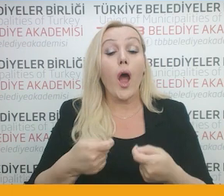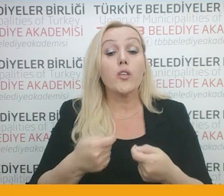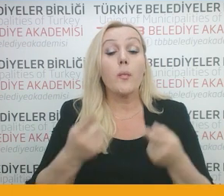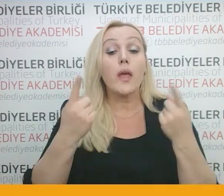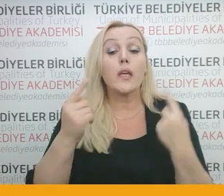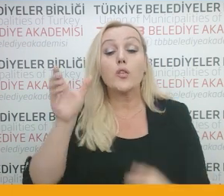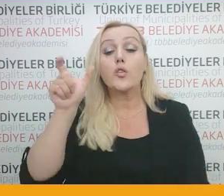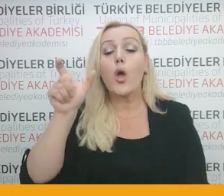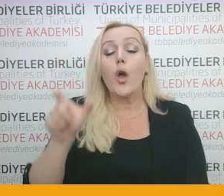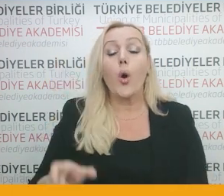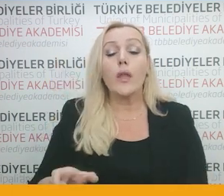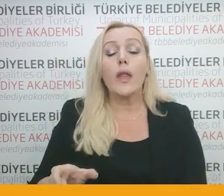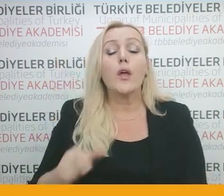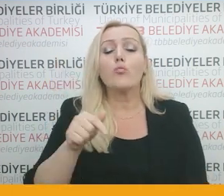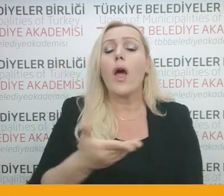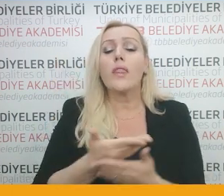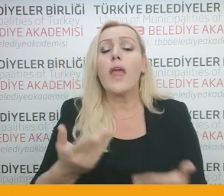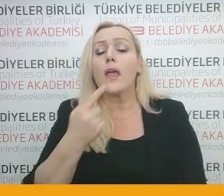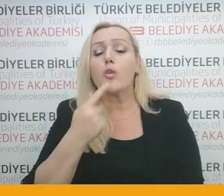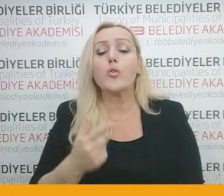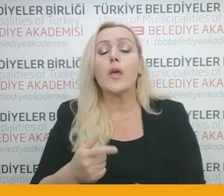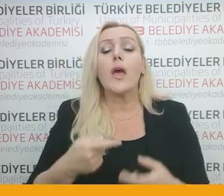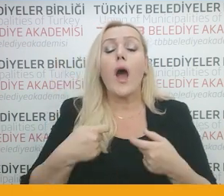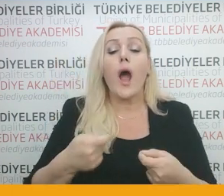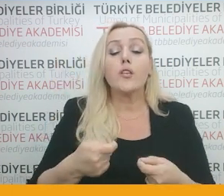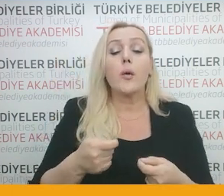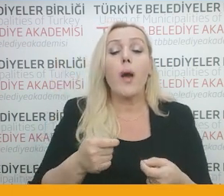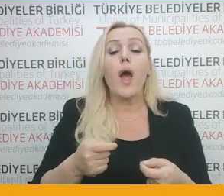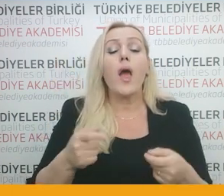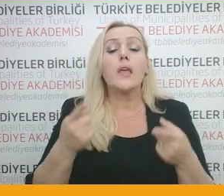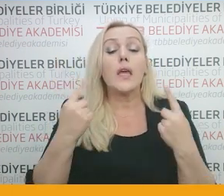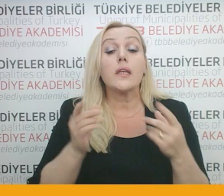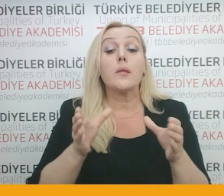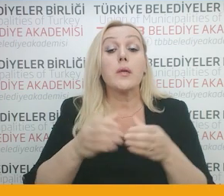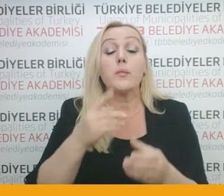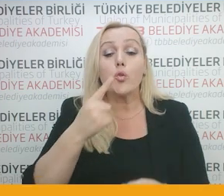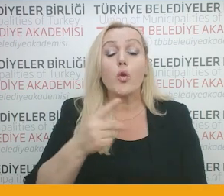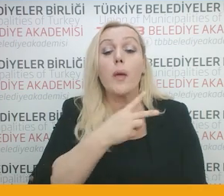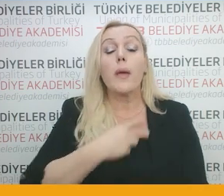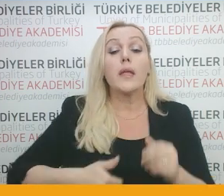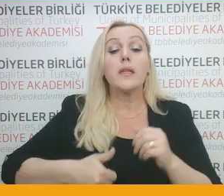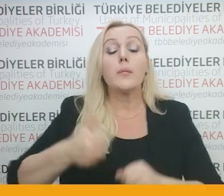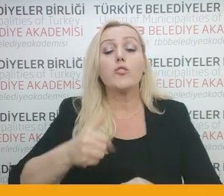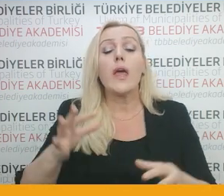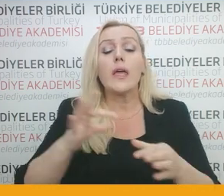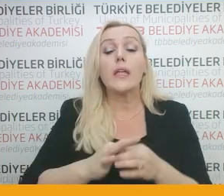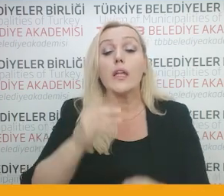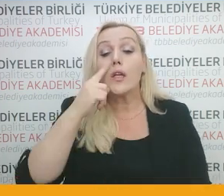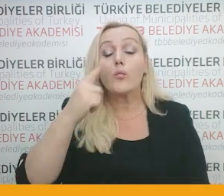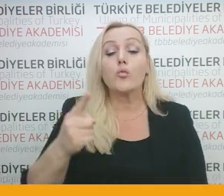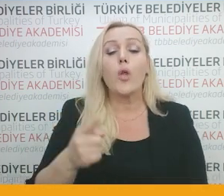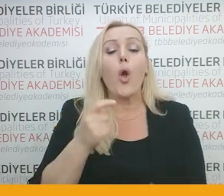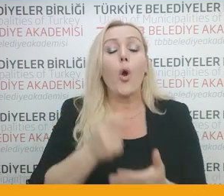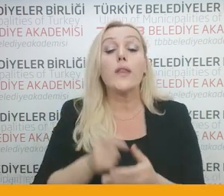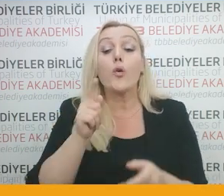biz harcama birimi diyoruz. Belediyelere, belediye başkanı, ilgili birimlere ve birim müdürlerine ödenekleri kullanmak